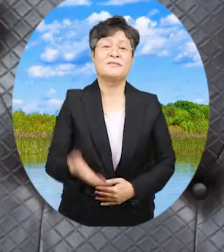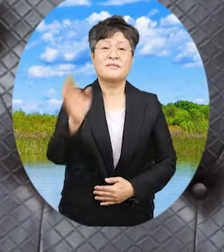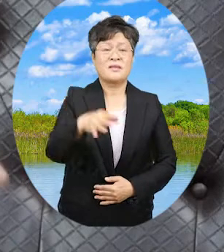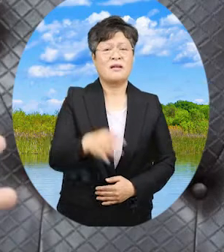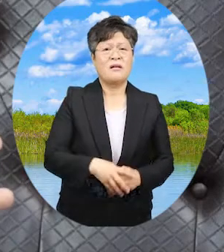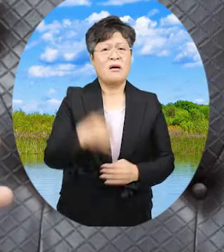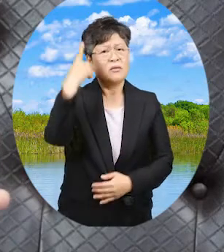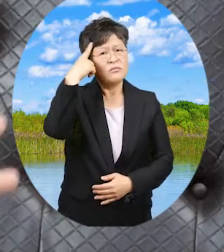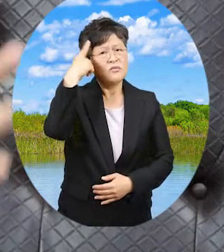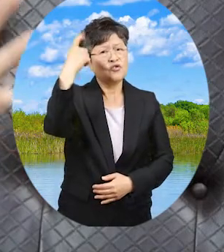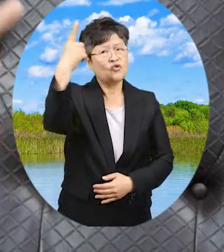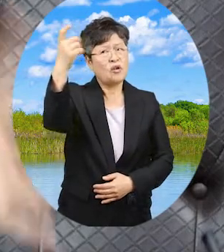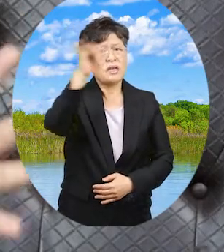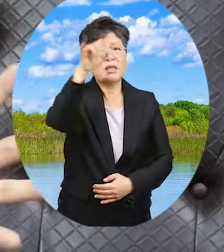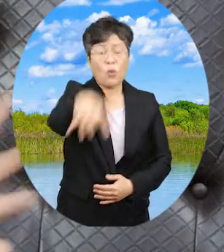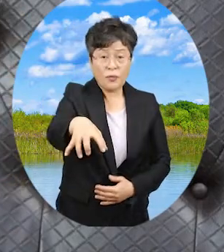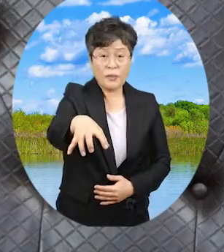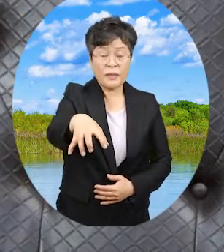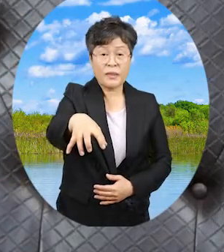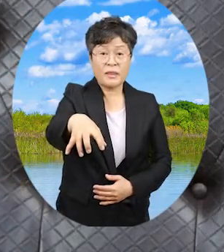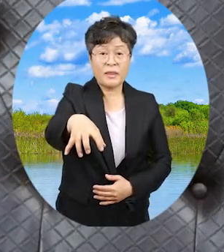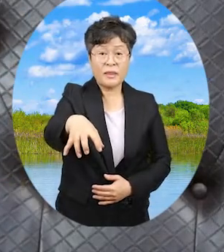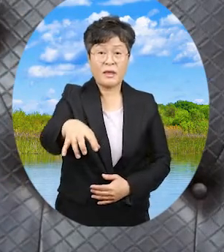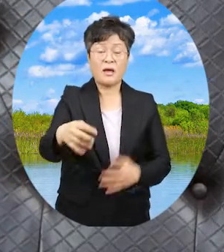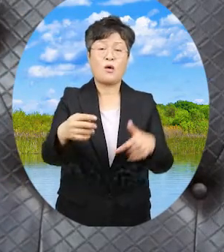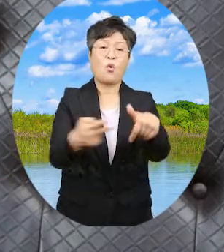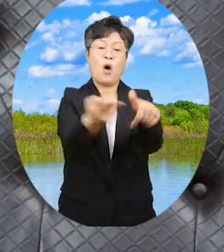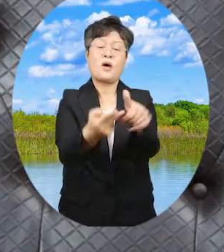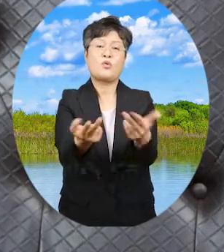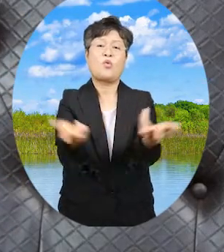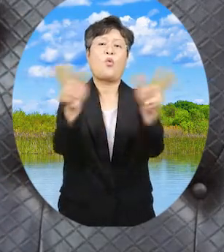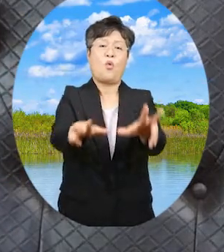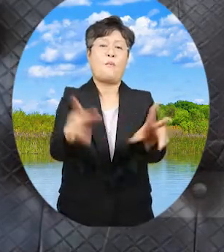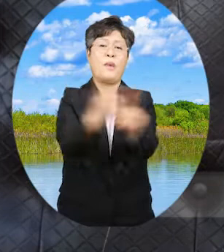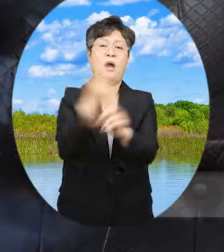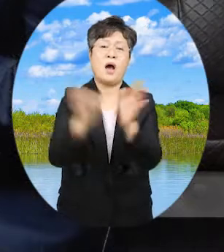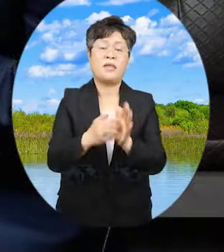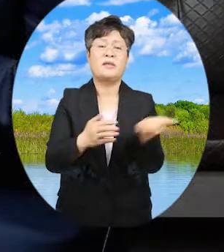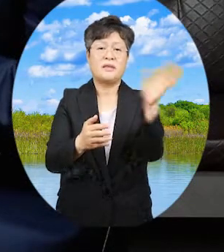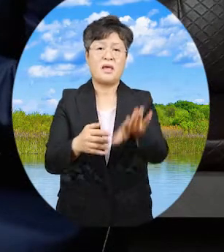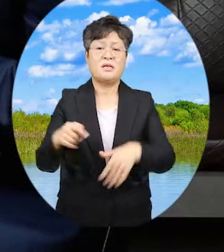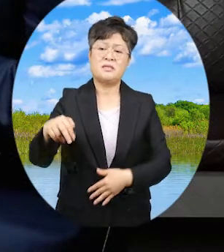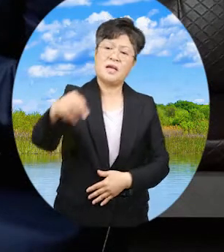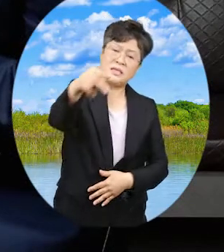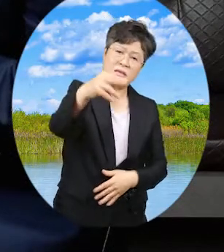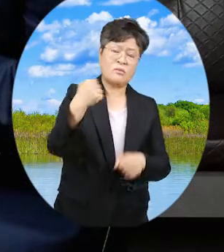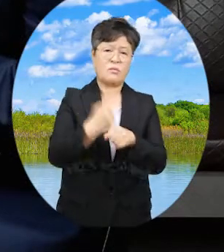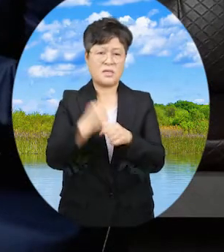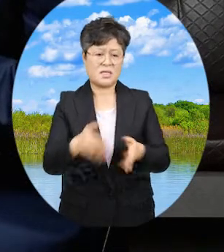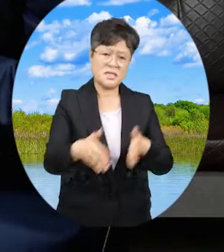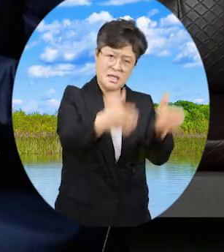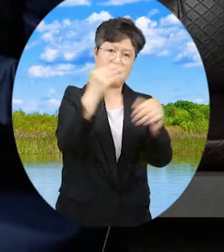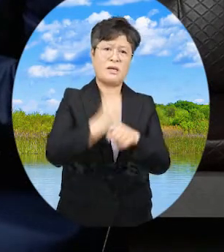생태계라든지 식생이라든지 어떤 자연성이라든지 하는 측면에 있어서는 좀 떨어질 수밖에 없겠다. 물론 저희들이 이제 꾸준히 노력도 하고